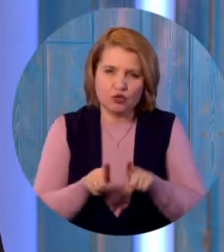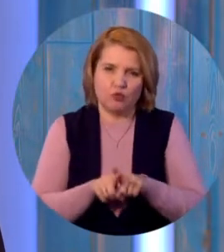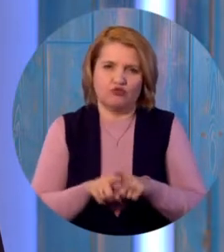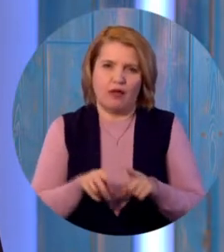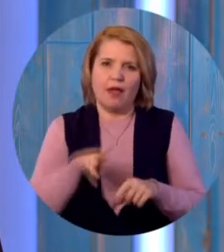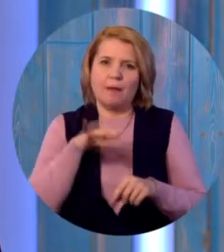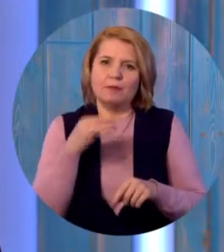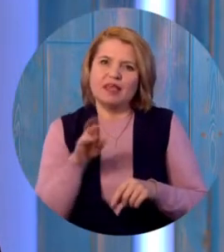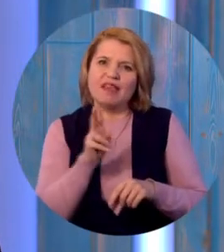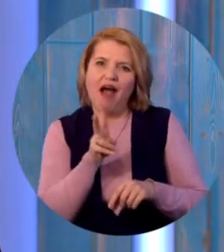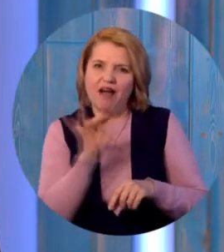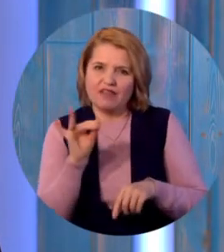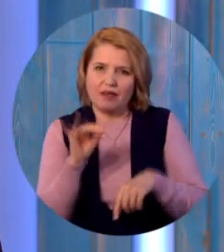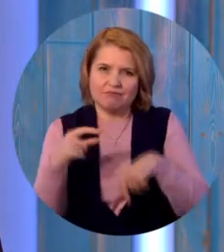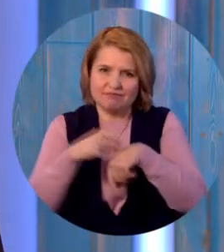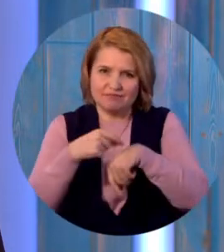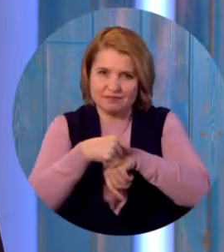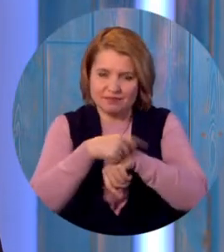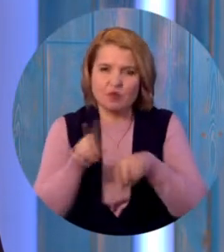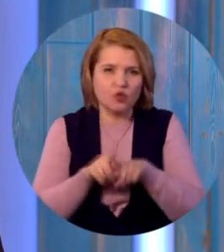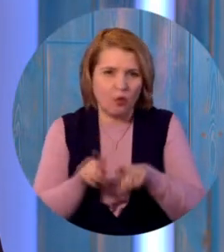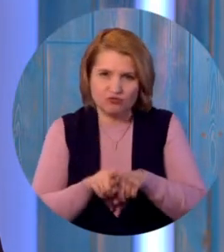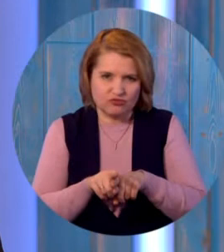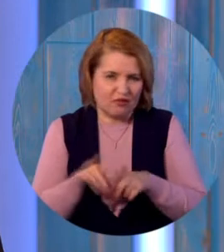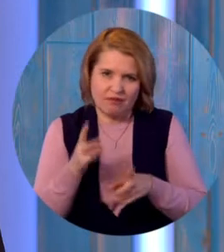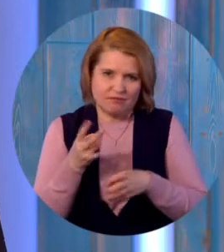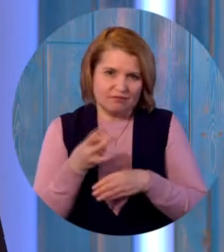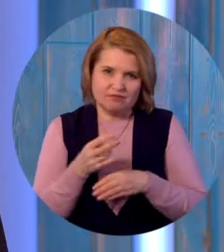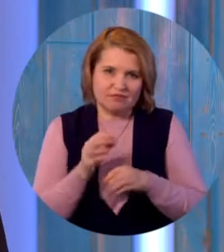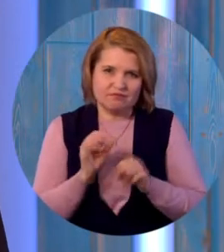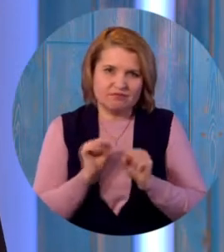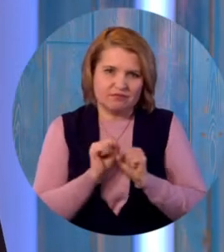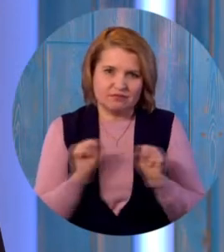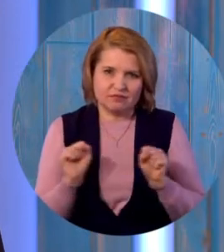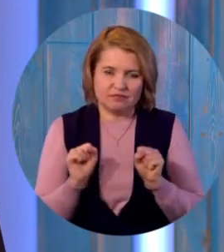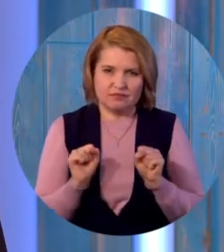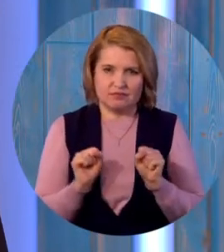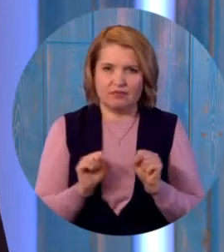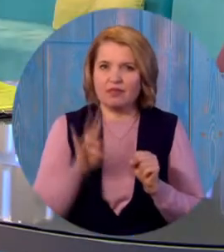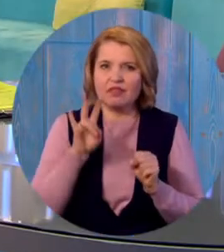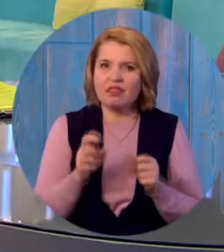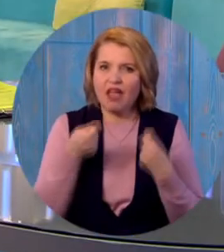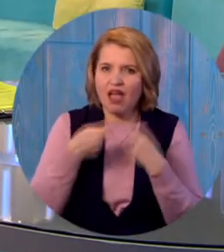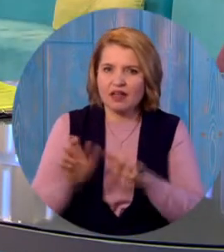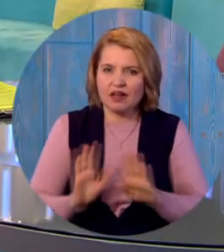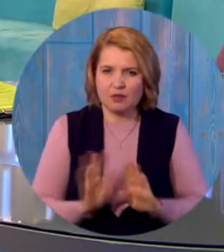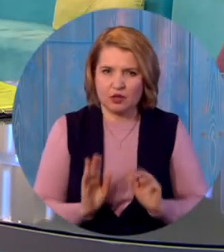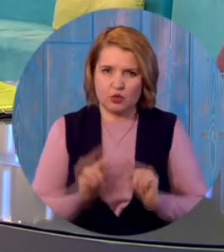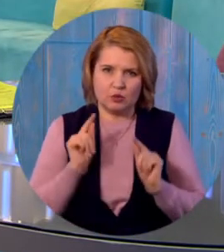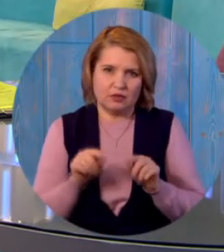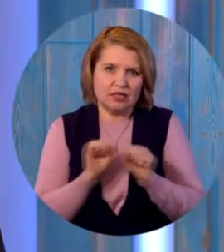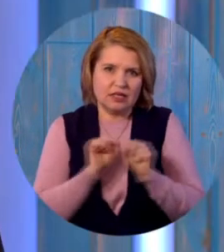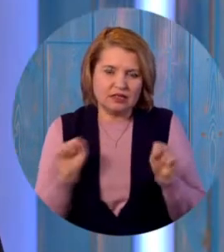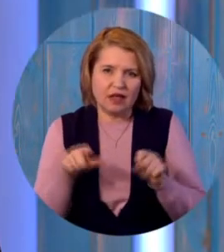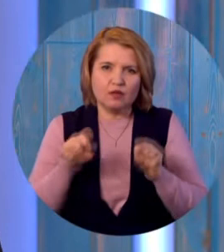пиявочки, да, что категорически нельзя делать при варикозной болезни. Категорически, да? Категорически. Ведь рекомендуют в интернете. Нет, это категорически нельзя.